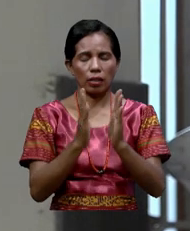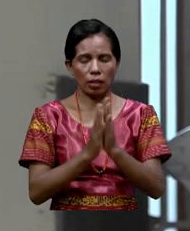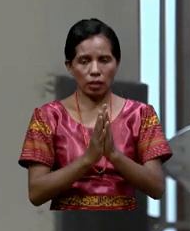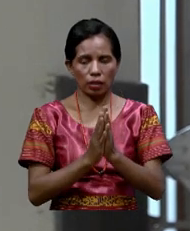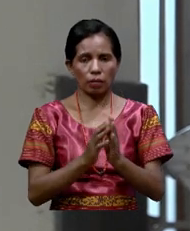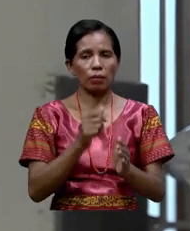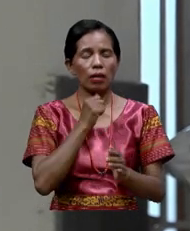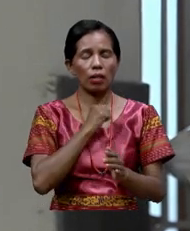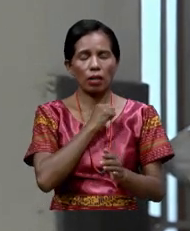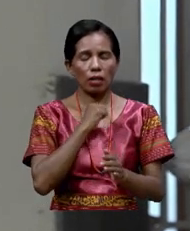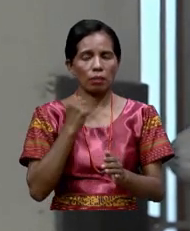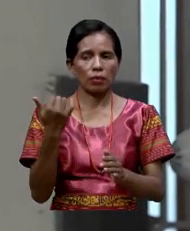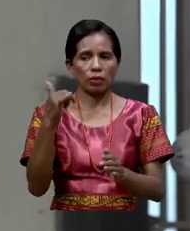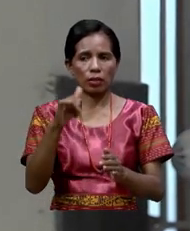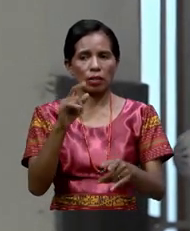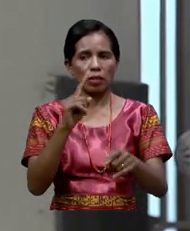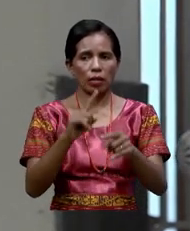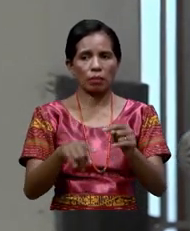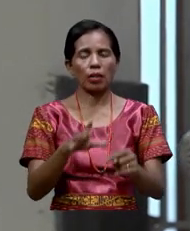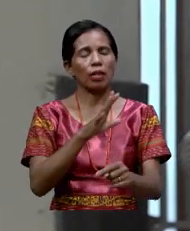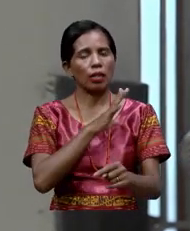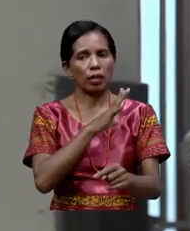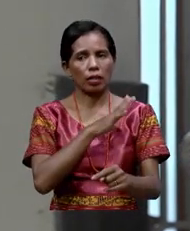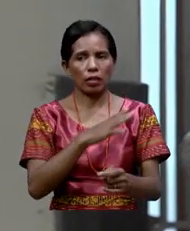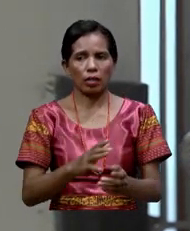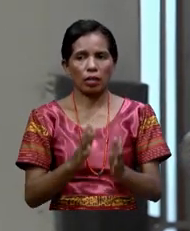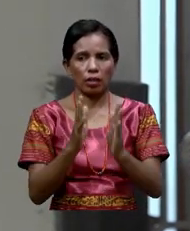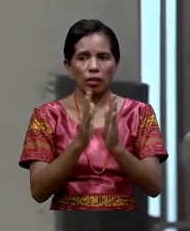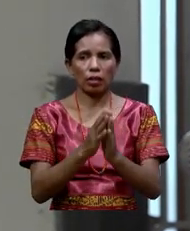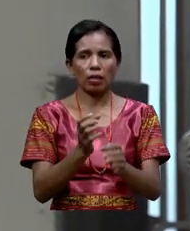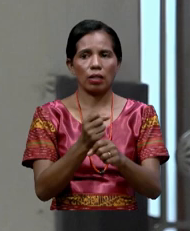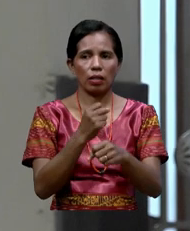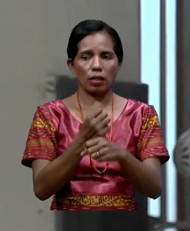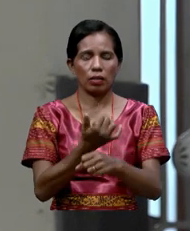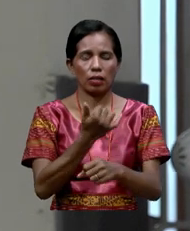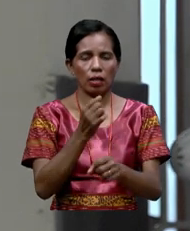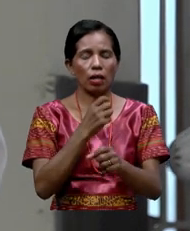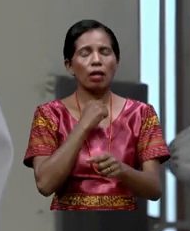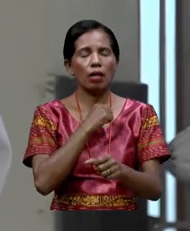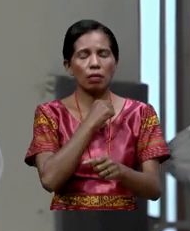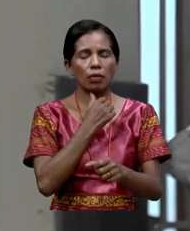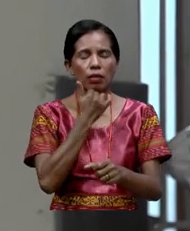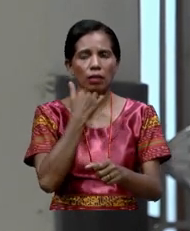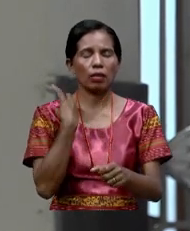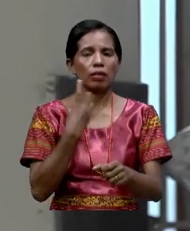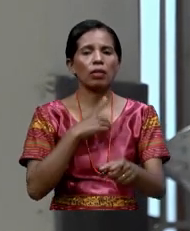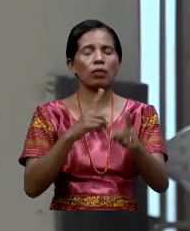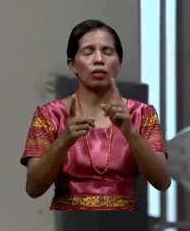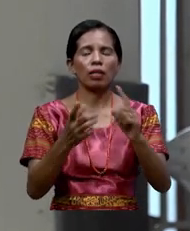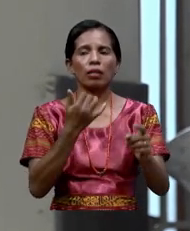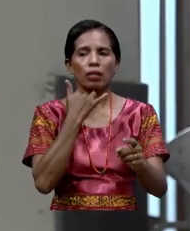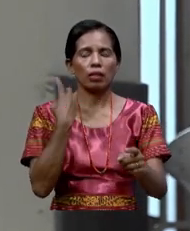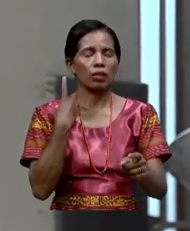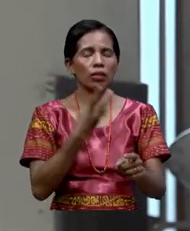sirah labene heini hati kuna nai lulik alosala kweni takriti Aibet lorong-lorong yang kita buka